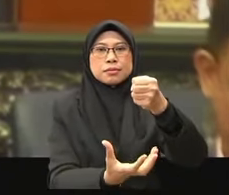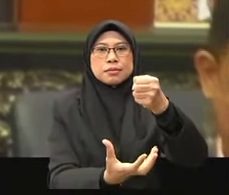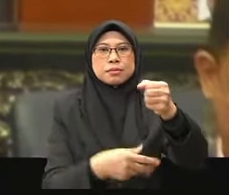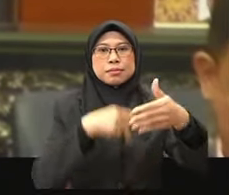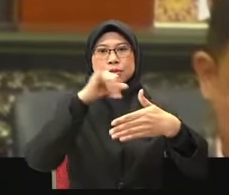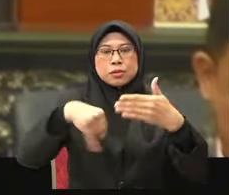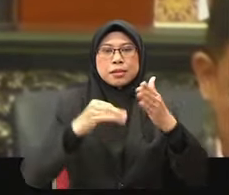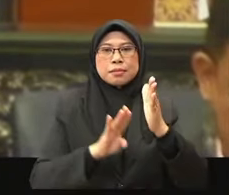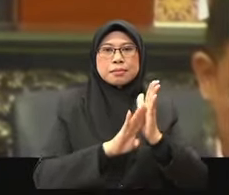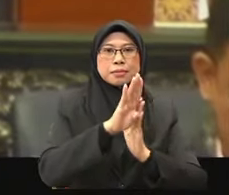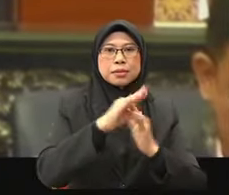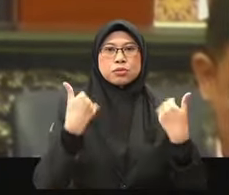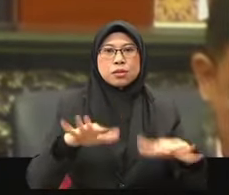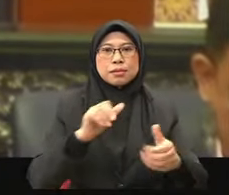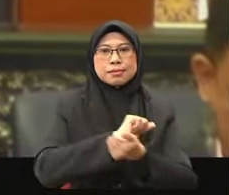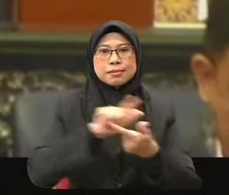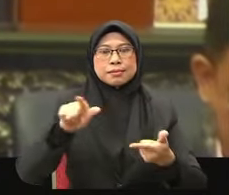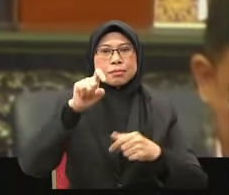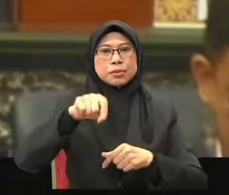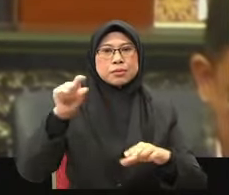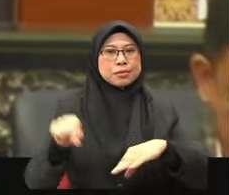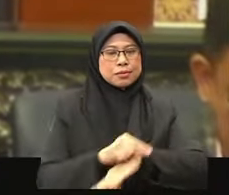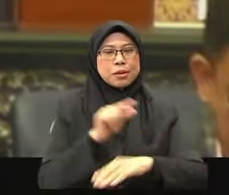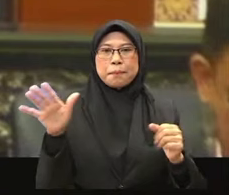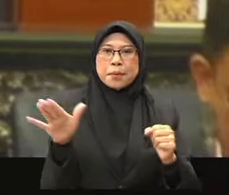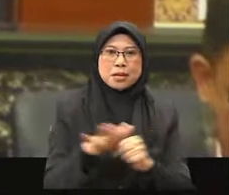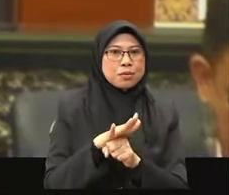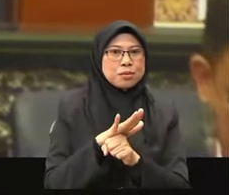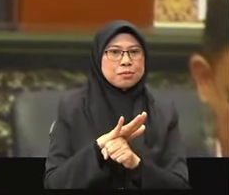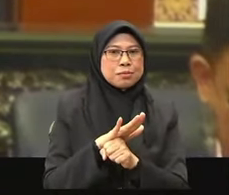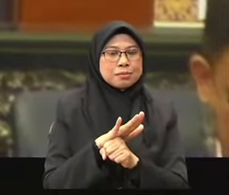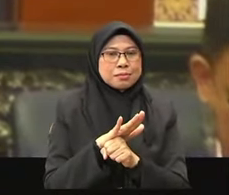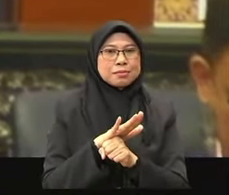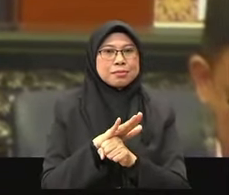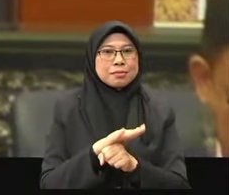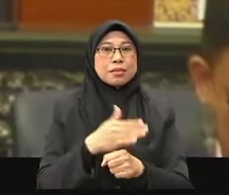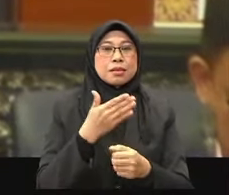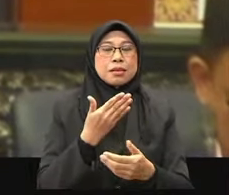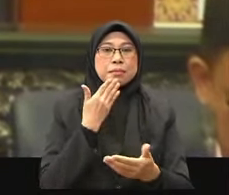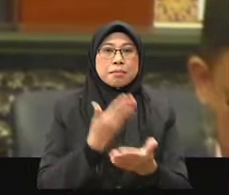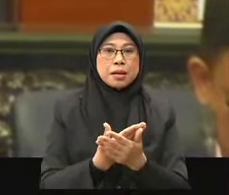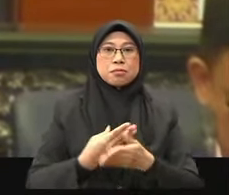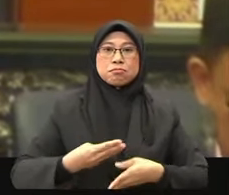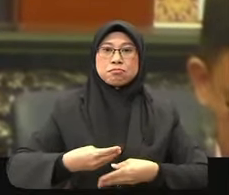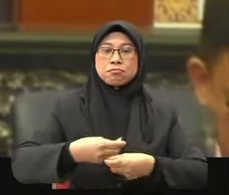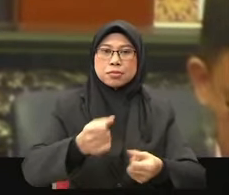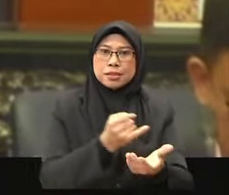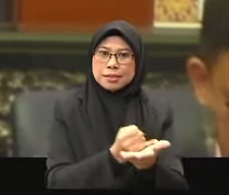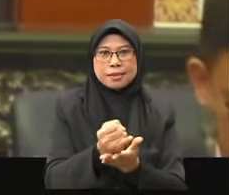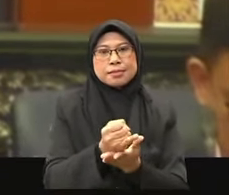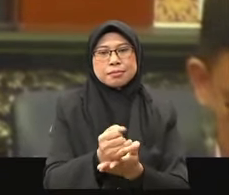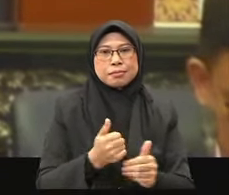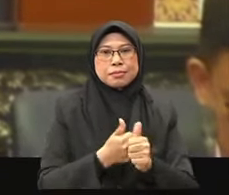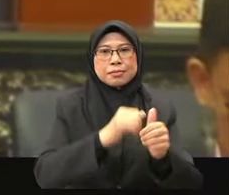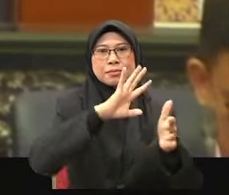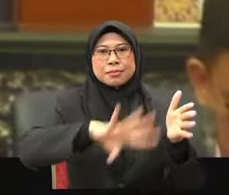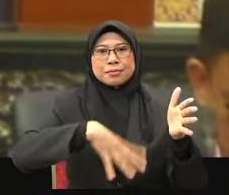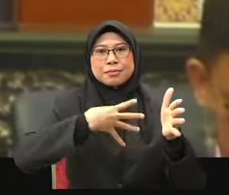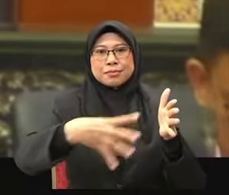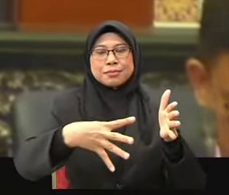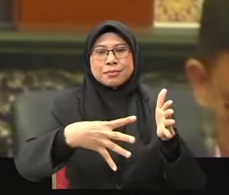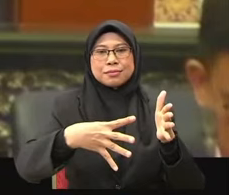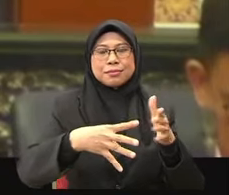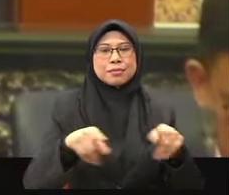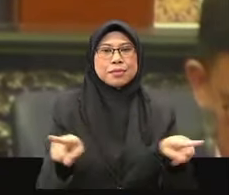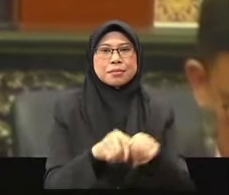semua projek pembangunan yang telah diluluskan hendaklah digunakan sepenuhnya dengan efisien, efektif, telus dan sebaik-baiknya mengikut jadual seperti